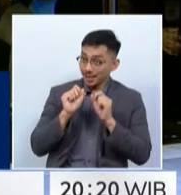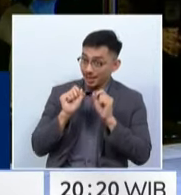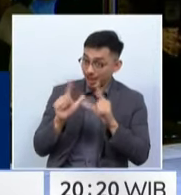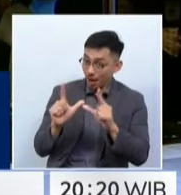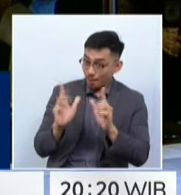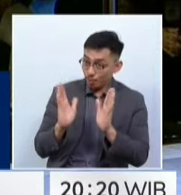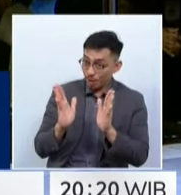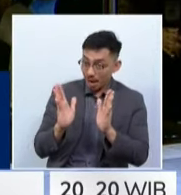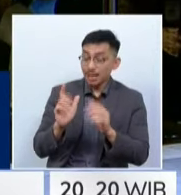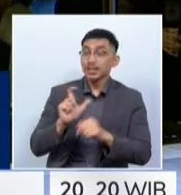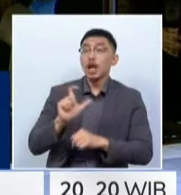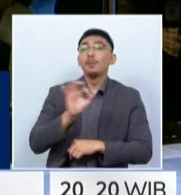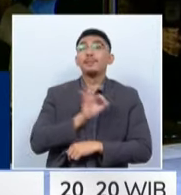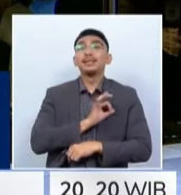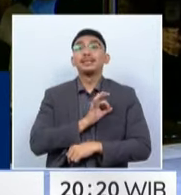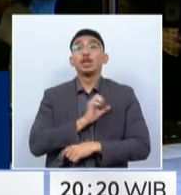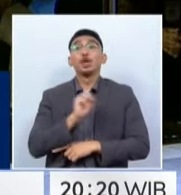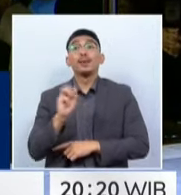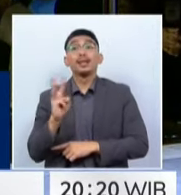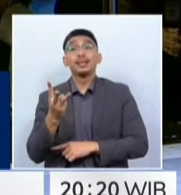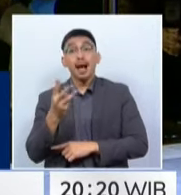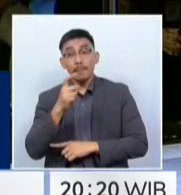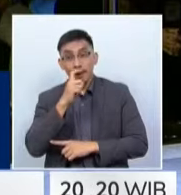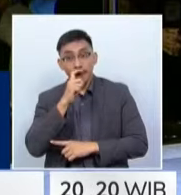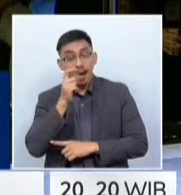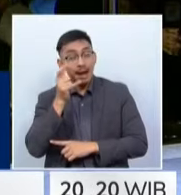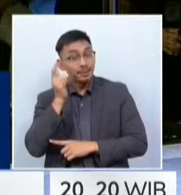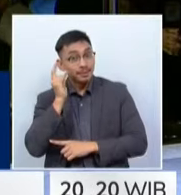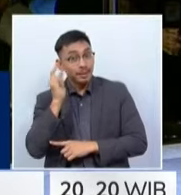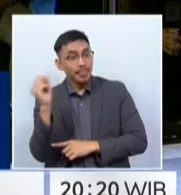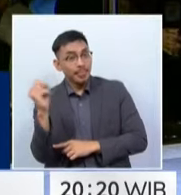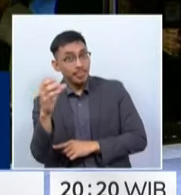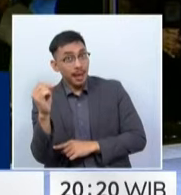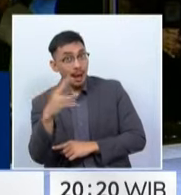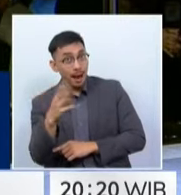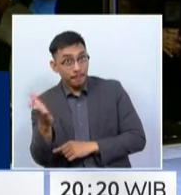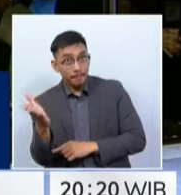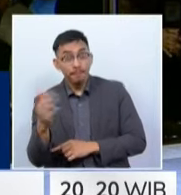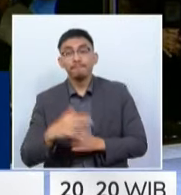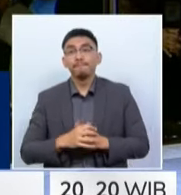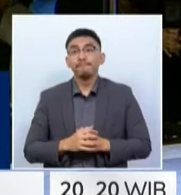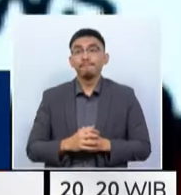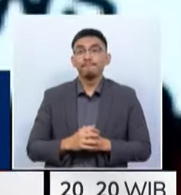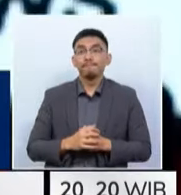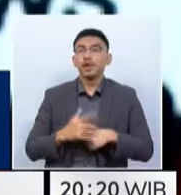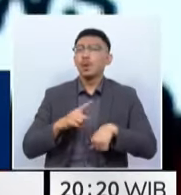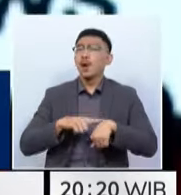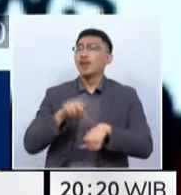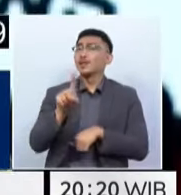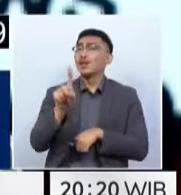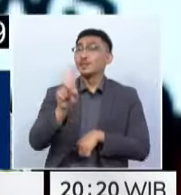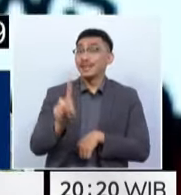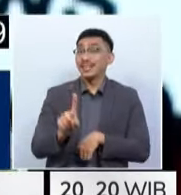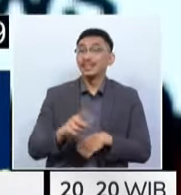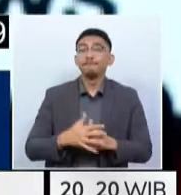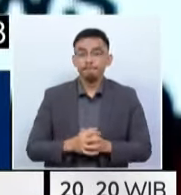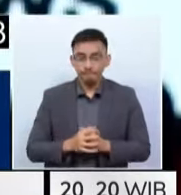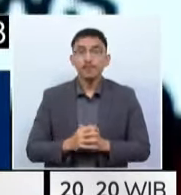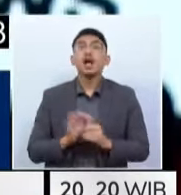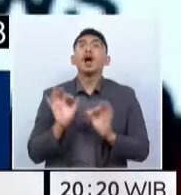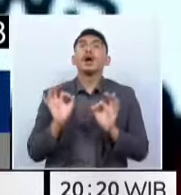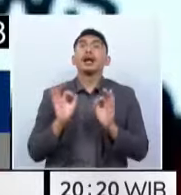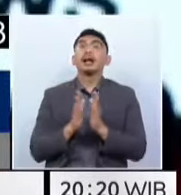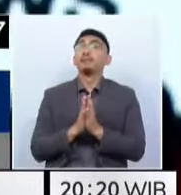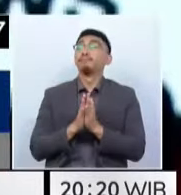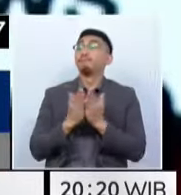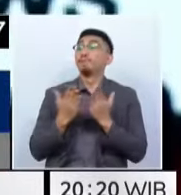urut 3 bapak gancar pranowo kami persilakan Bapak Anda 1 menit kita membaca buku convention Of Economic Hitman